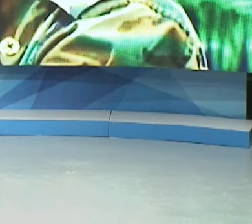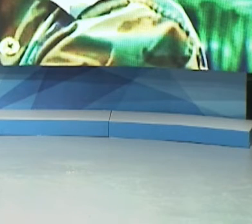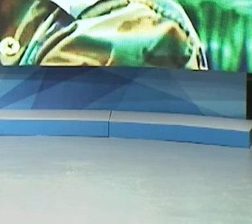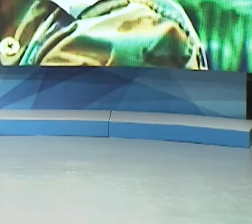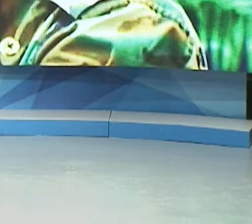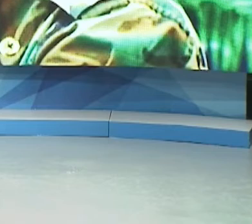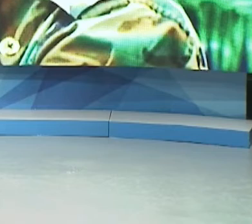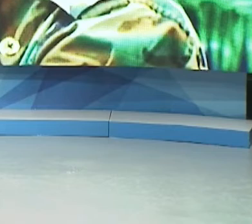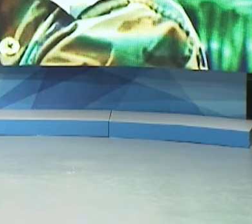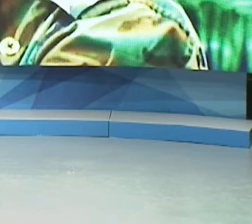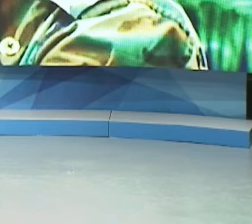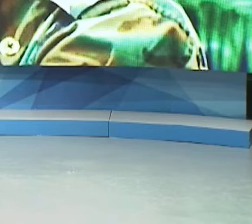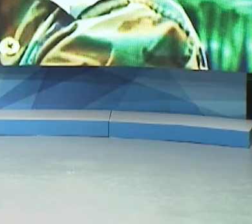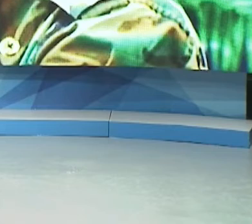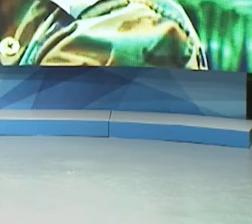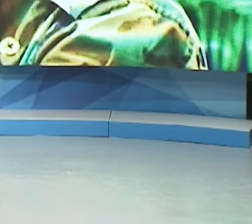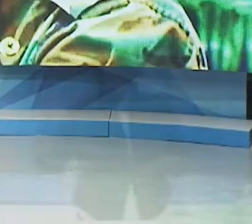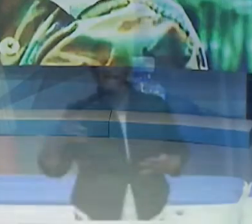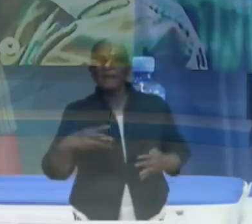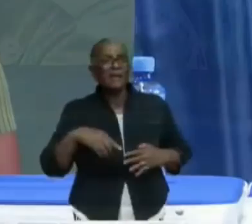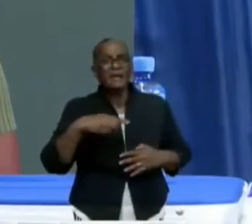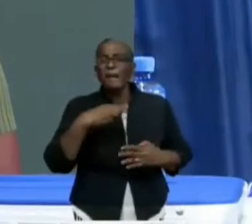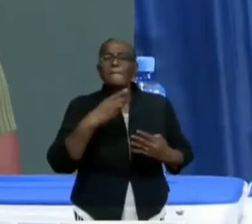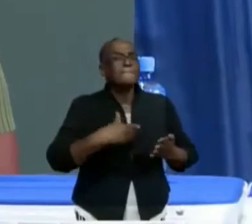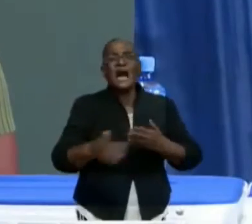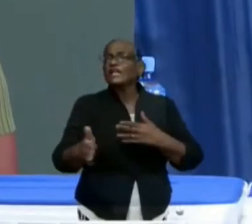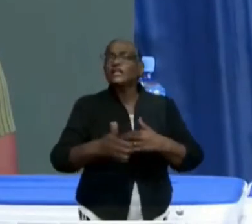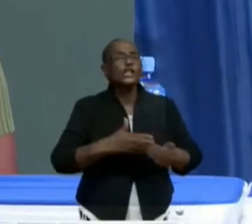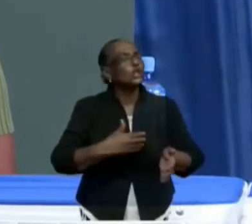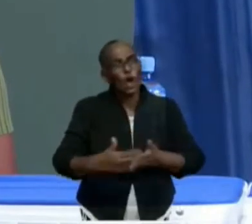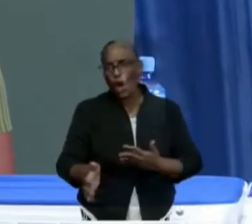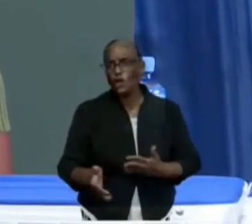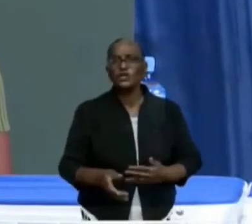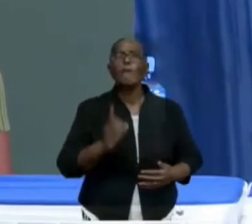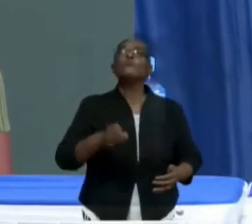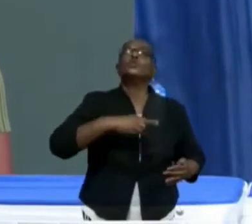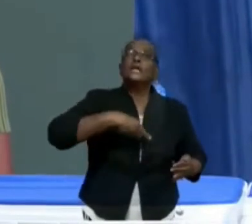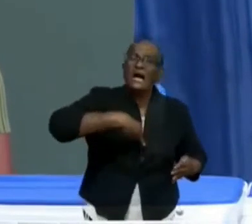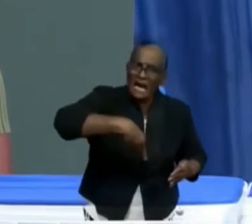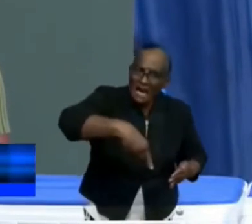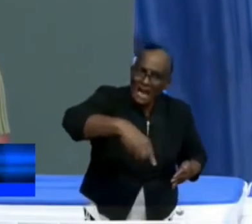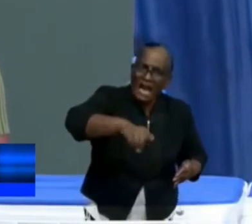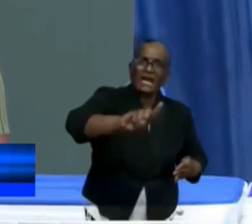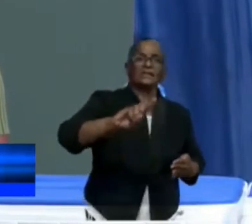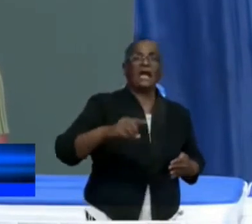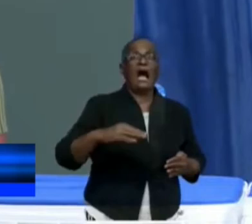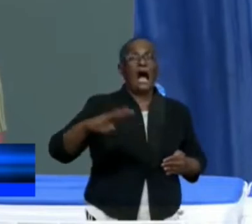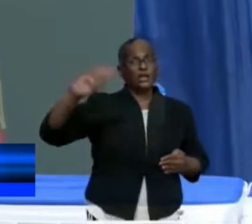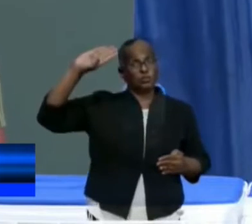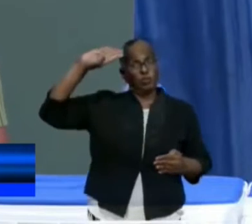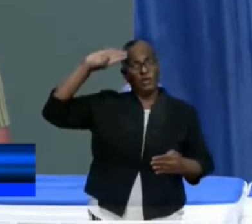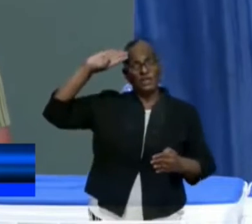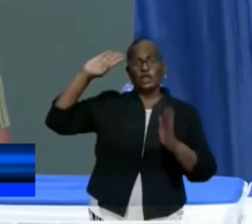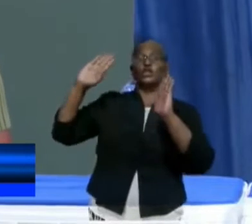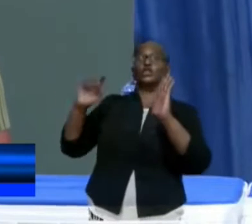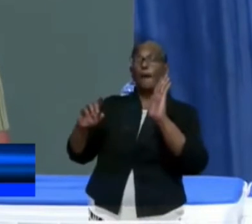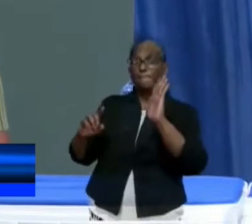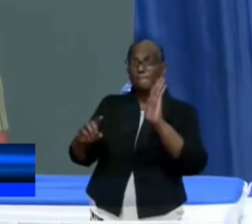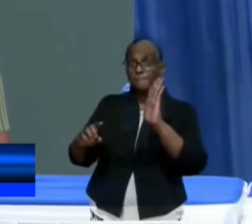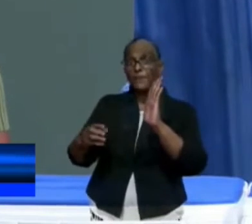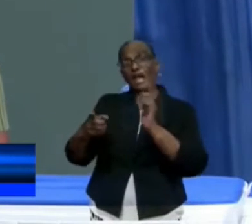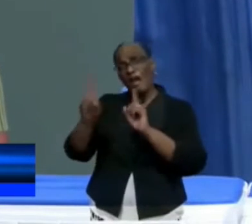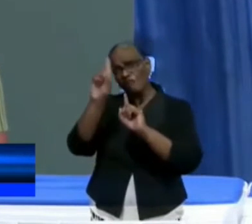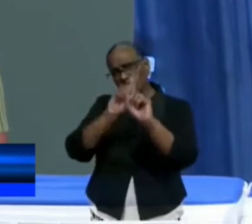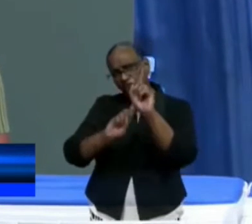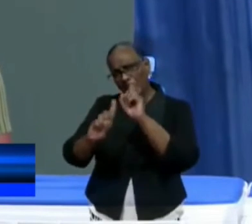haar medewerking zal verlenen. Als u wordt staande gehouden door een politieambtenaar en u